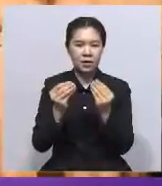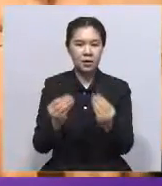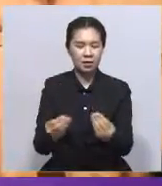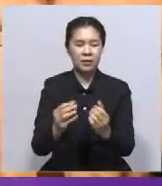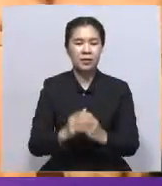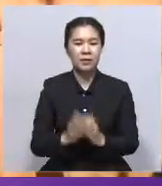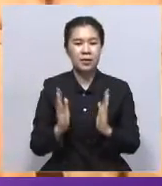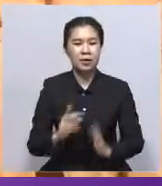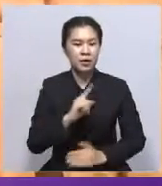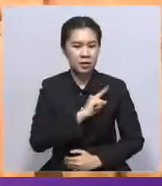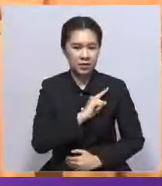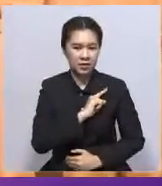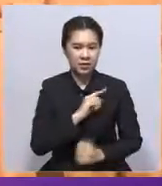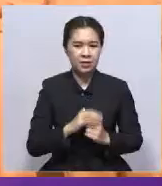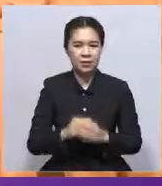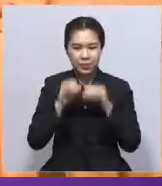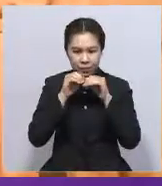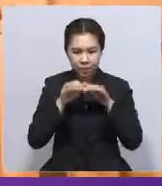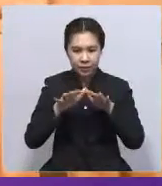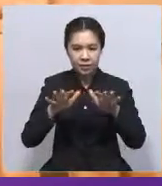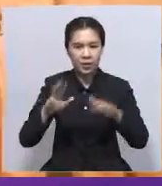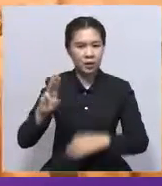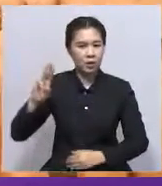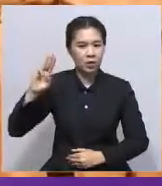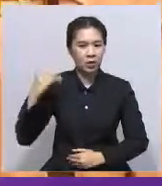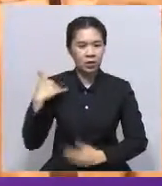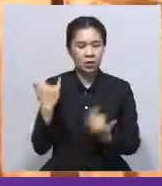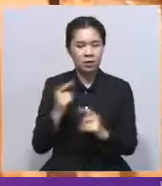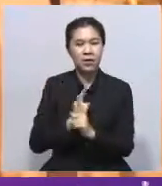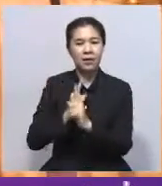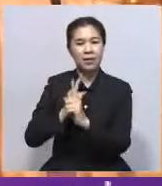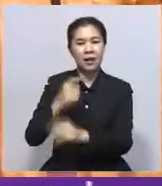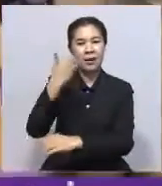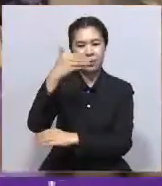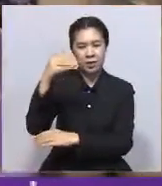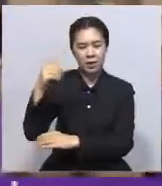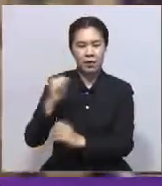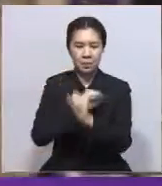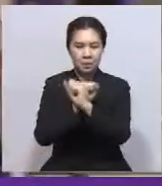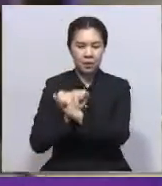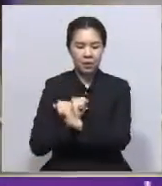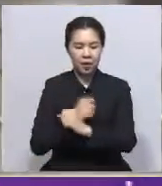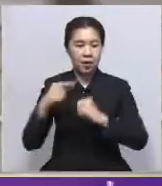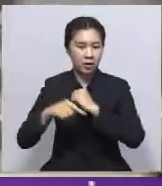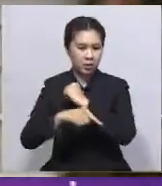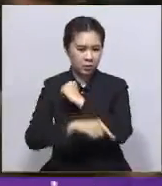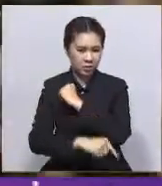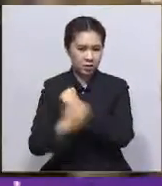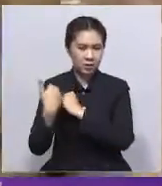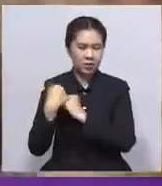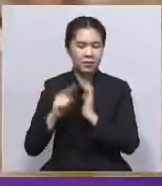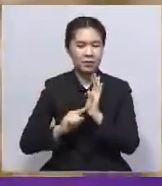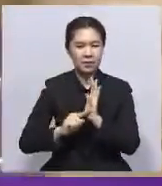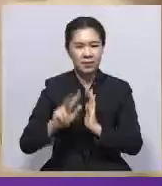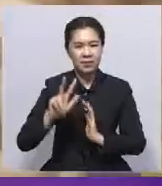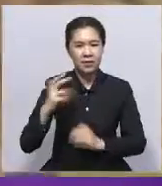ชาสัมพันธ์ทั้งนี้นะคะการประกาศเจตจำนงสุจริตเป็นไปตามยุทธศาสตร์ชาติว่าด้วยการป้องกันและปราบปรามการทุจริตระยะที่